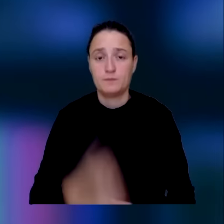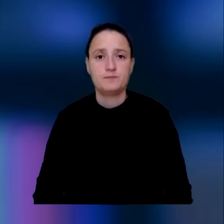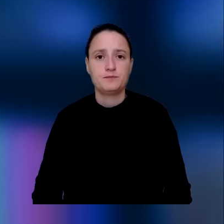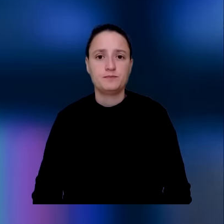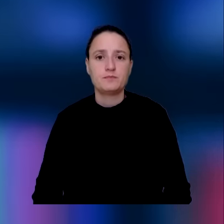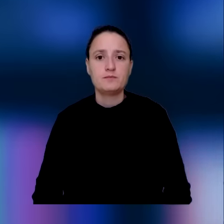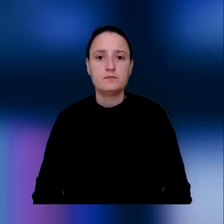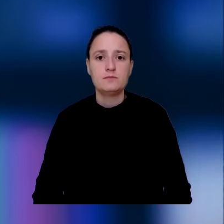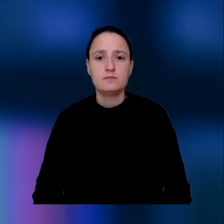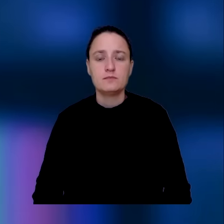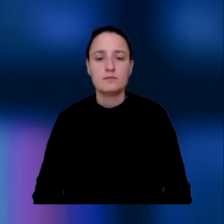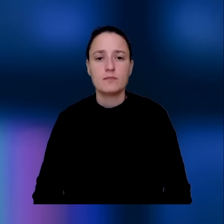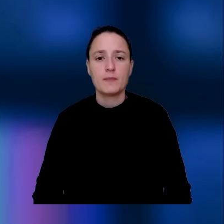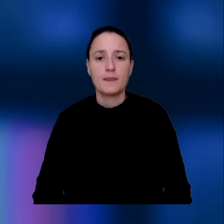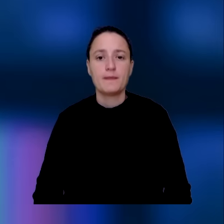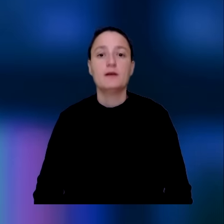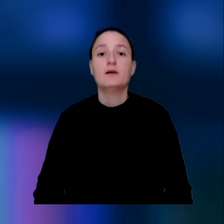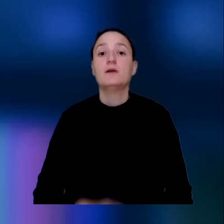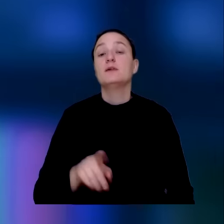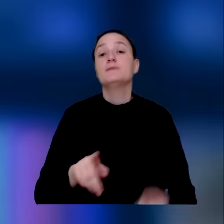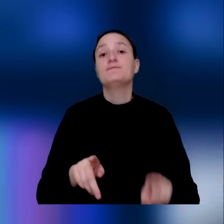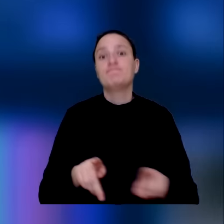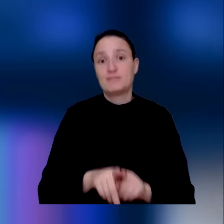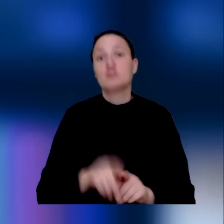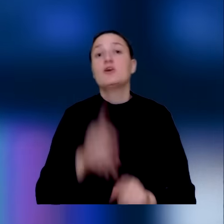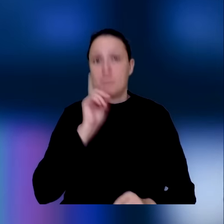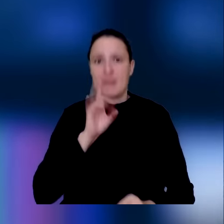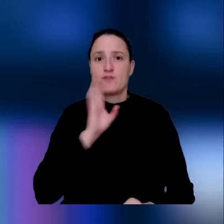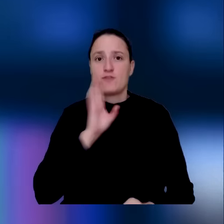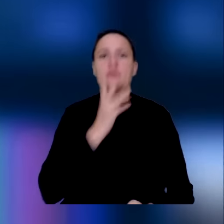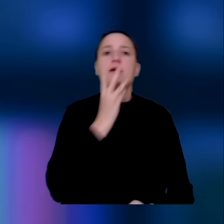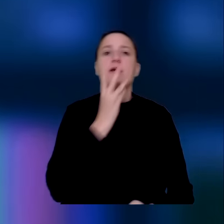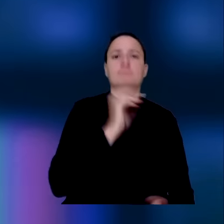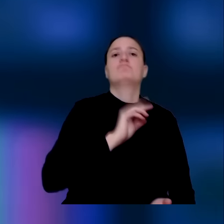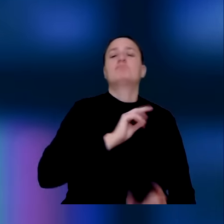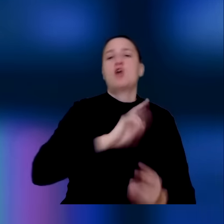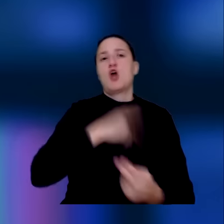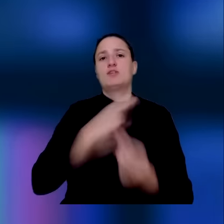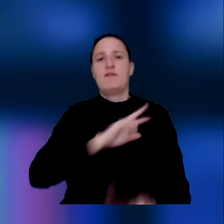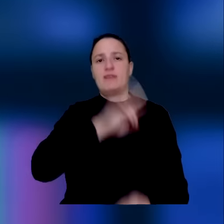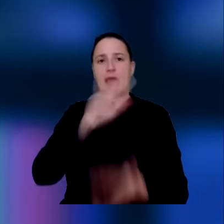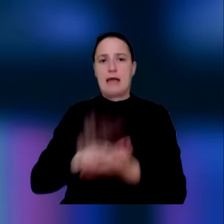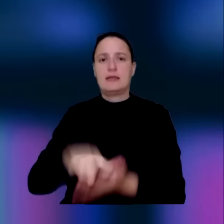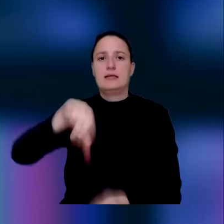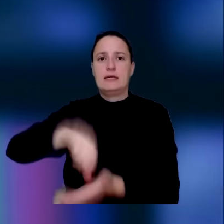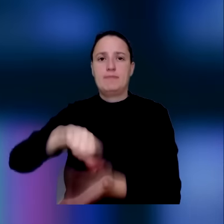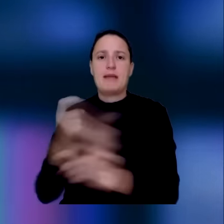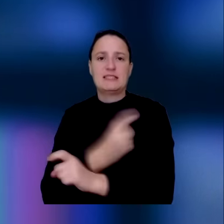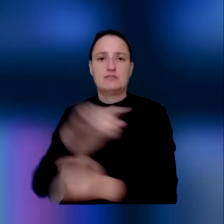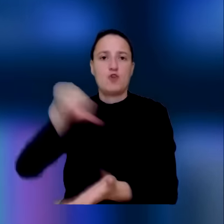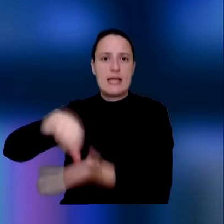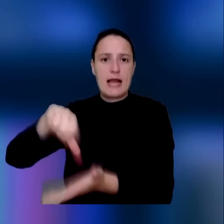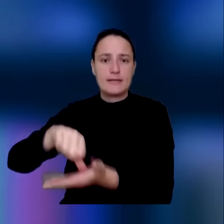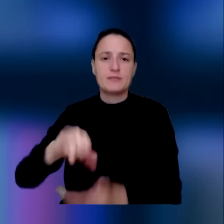Rosną obawy dotyczące potencjalnego uderzenia odwetowego Izraela na Iran. Według zachodnich agencji prasowych po konsultacjach Tel Awiwu